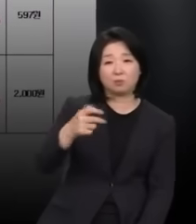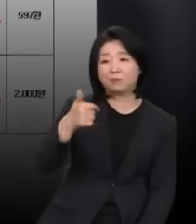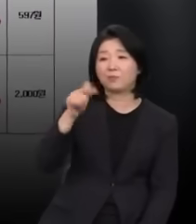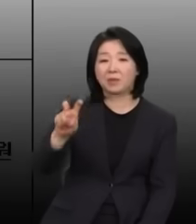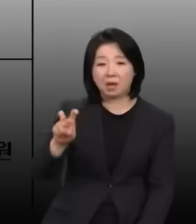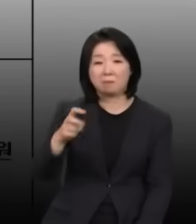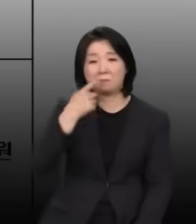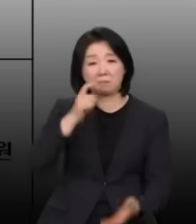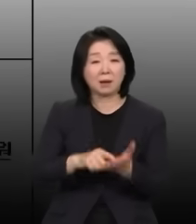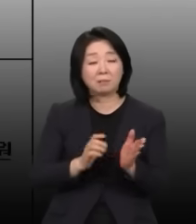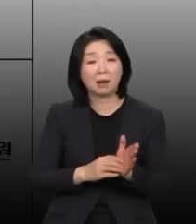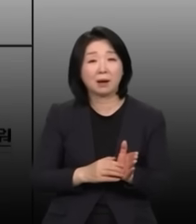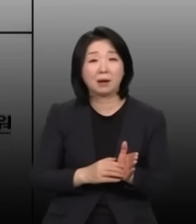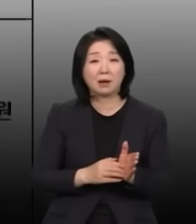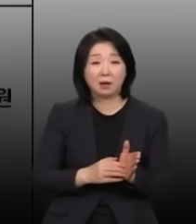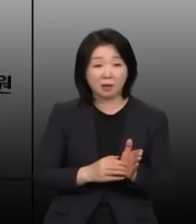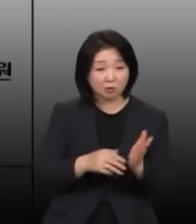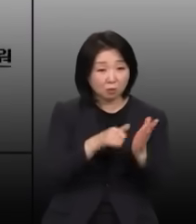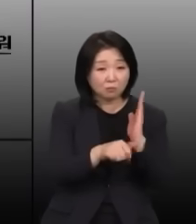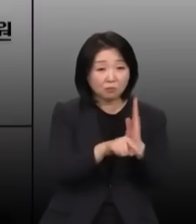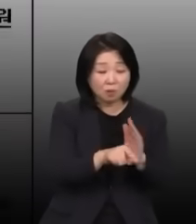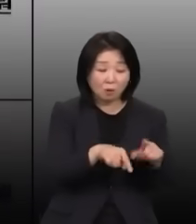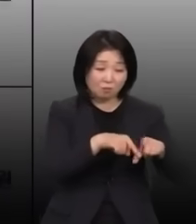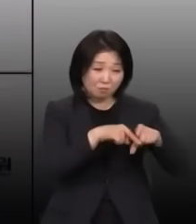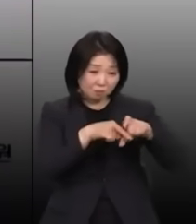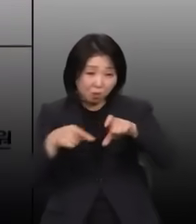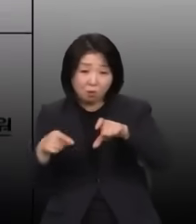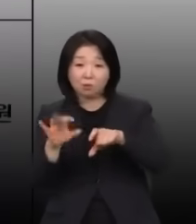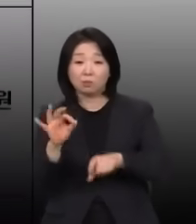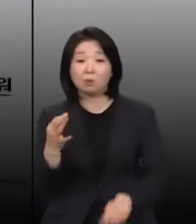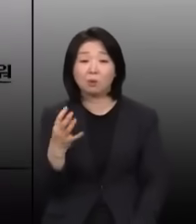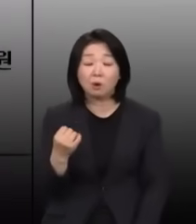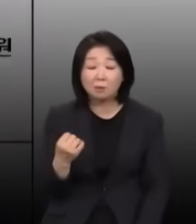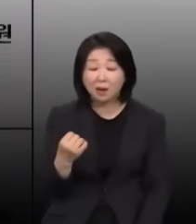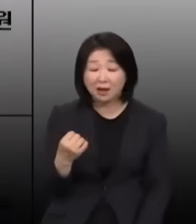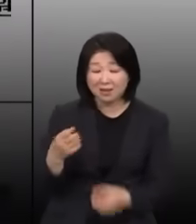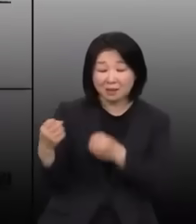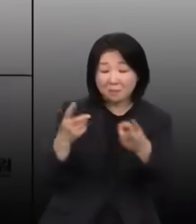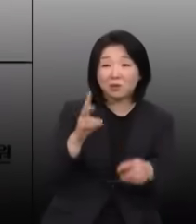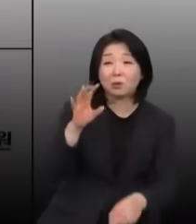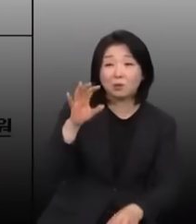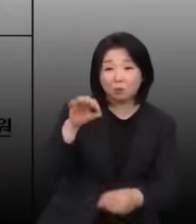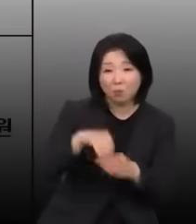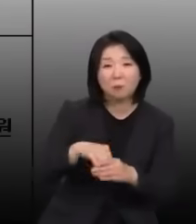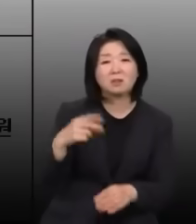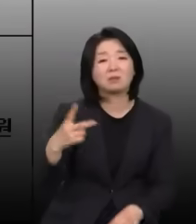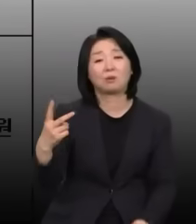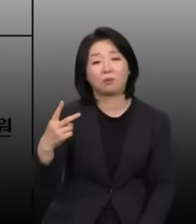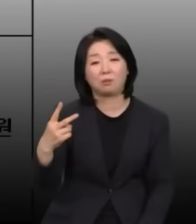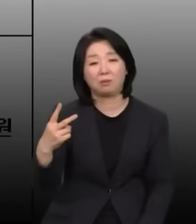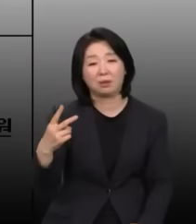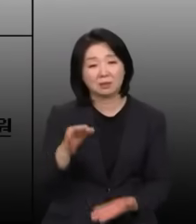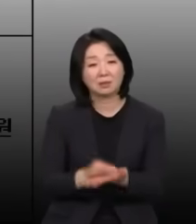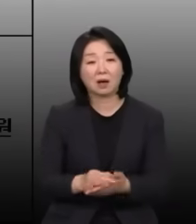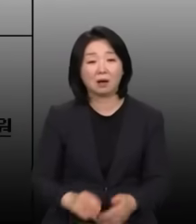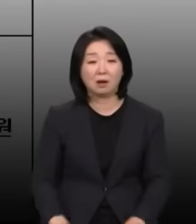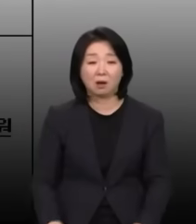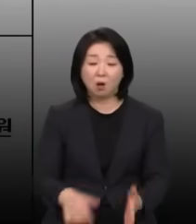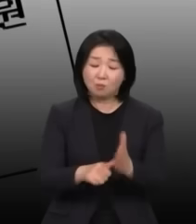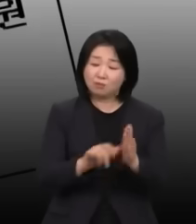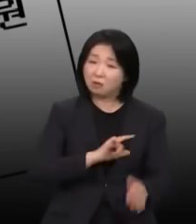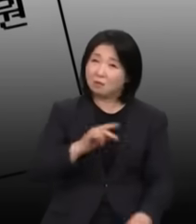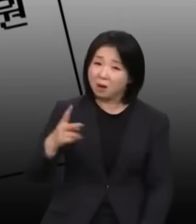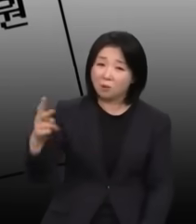검출됐습니다. 해당 제품들의 평균 가격은 배송료 포함 2,000원 수준입니다. 품명도 수시로